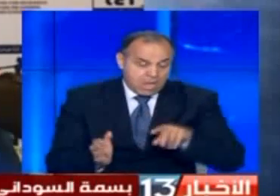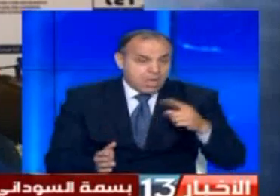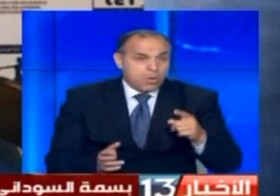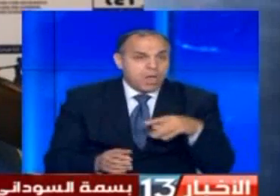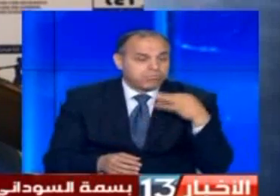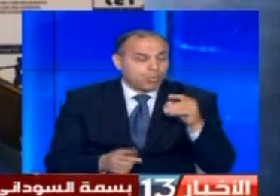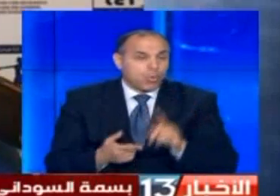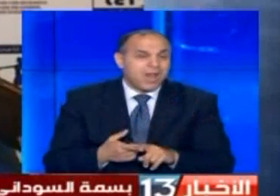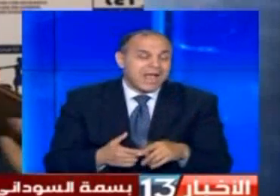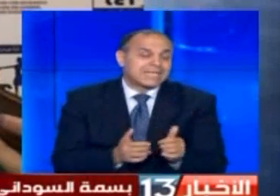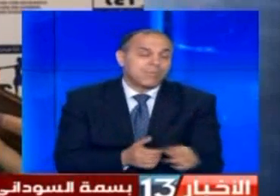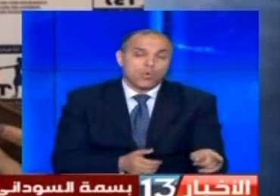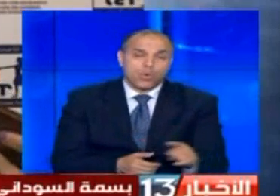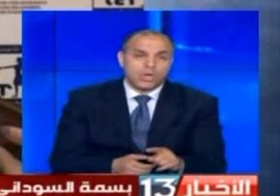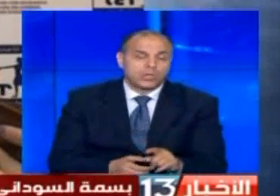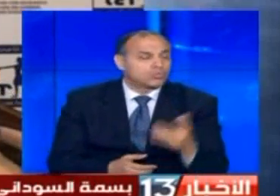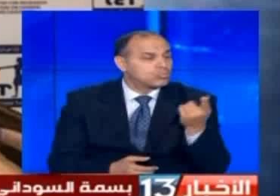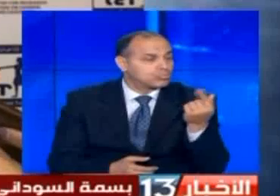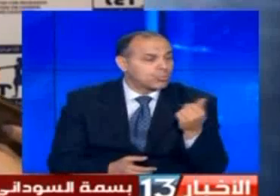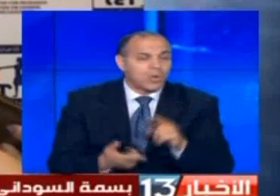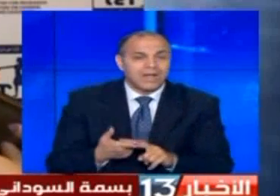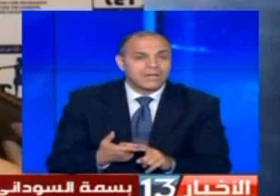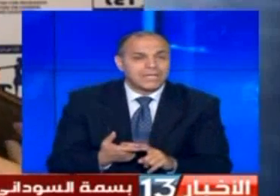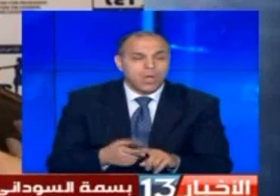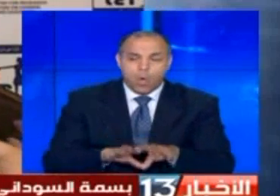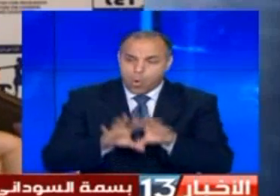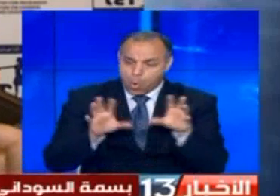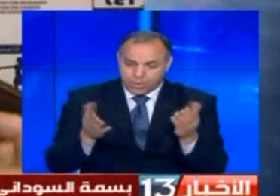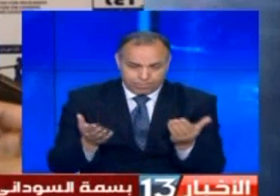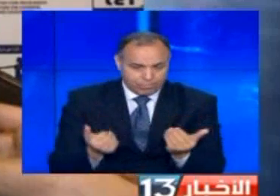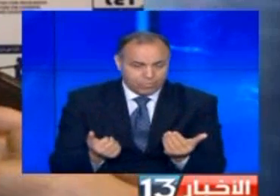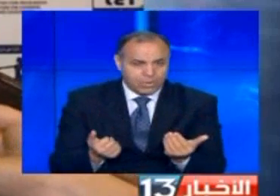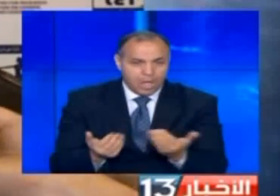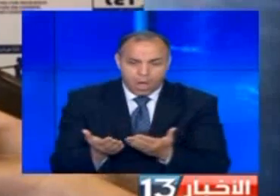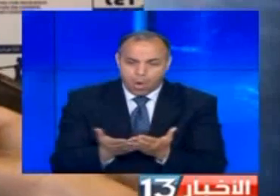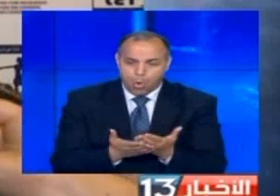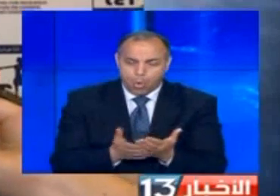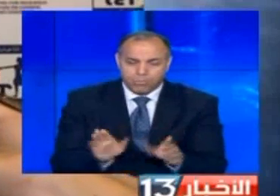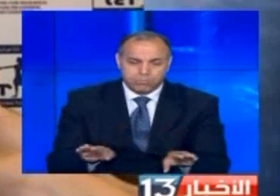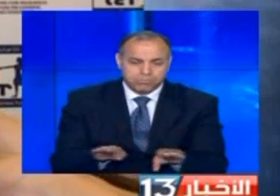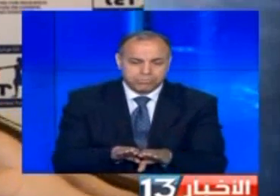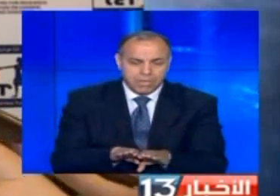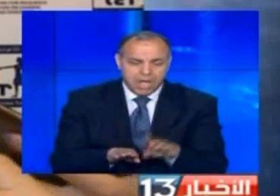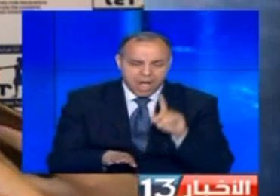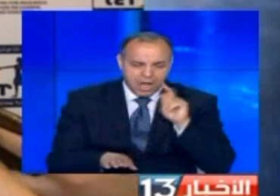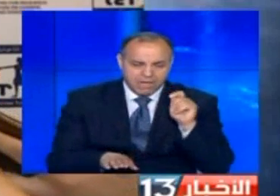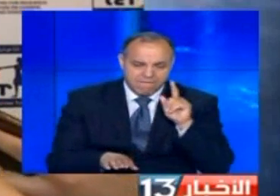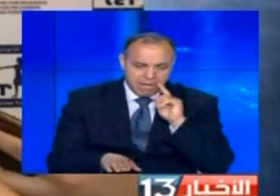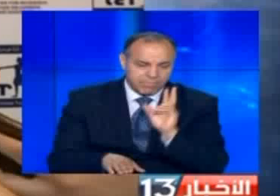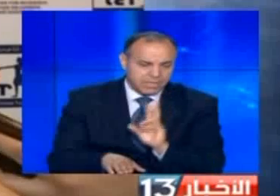في خطابها تنادي جميعا بالحقوق والمساواه بين الرجال